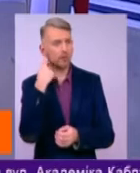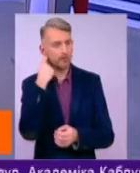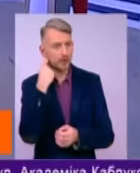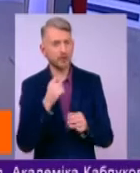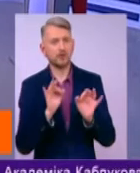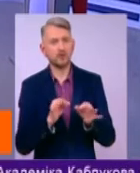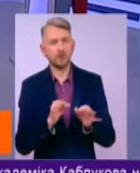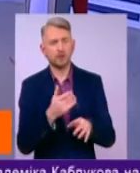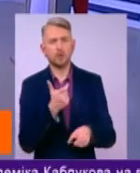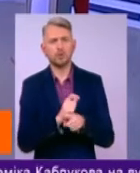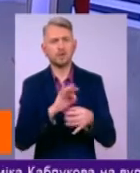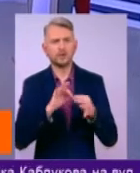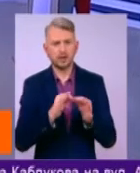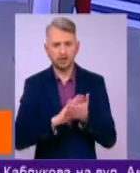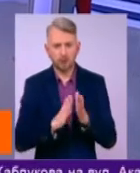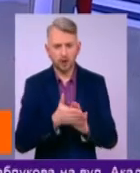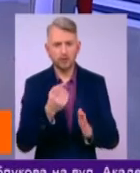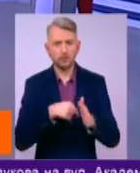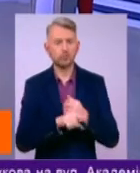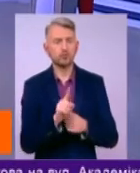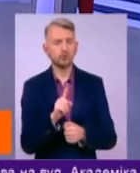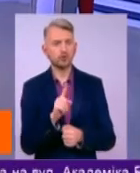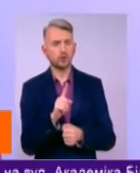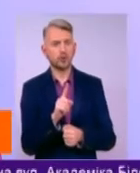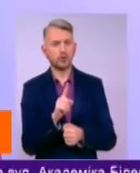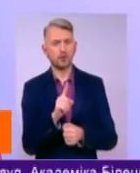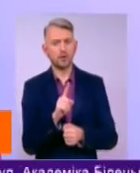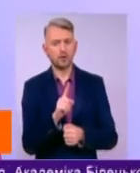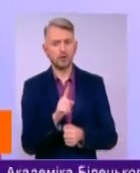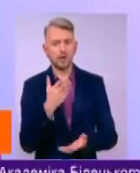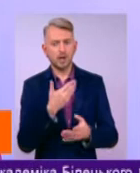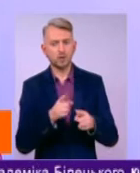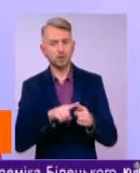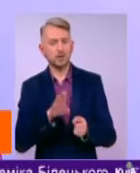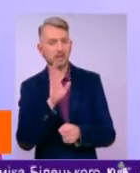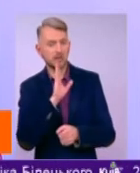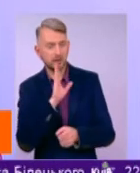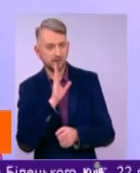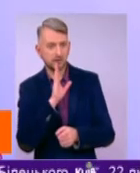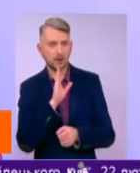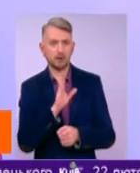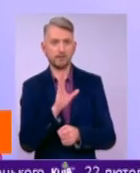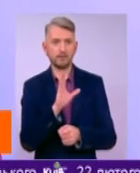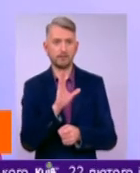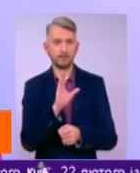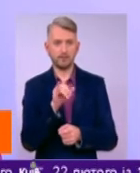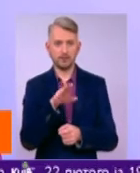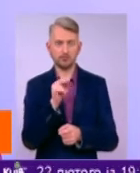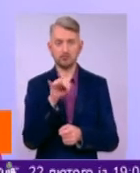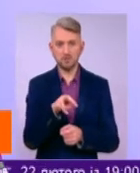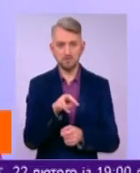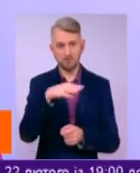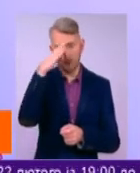звичайно, дуже складна ситуація, тому що, як правило, якщо це дівчина, наприклад, і відчим чи батько, вона відчуває